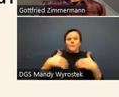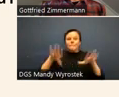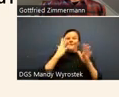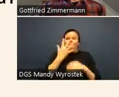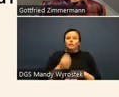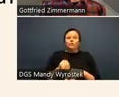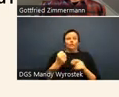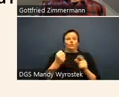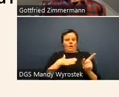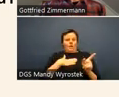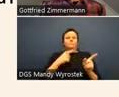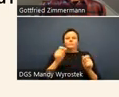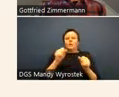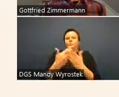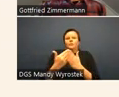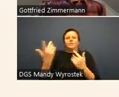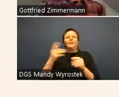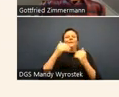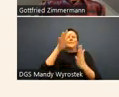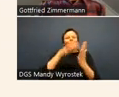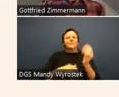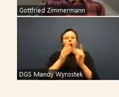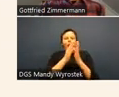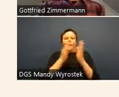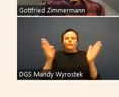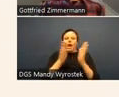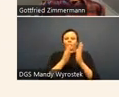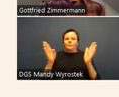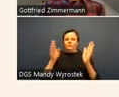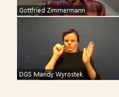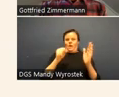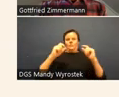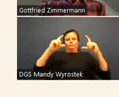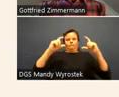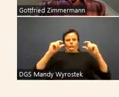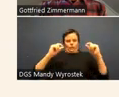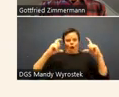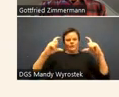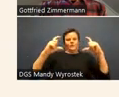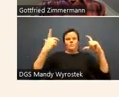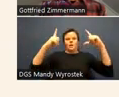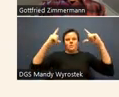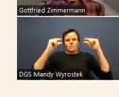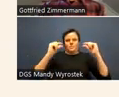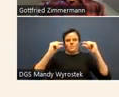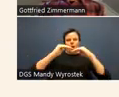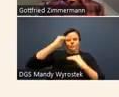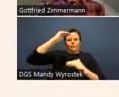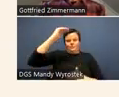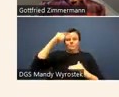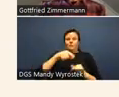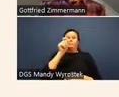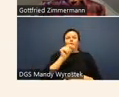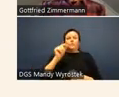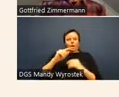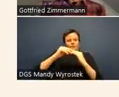kann gegebenenfalls hilfreich sein, damit man das besser lesen kann. Und wenn Sie das noch nicht kennen, können Sie